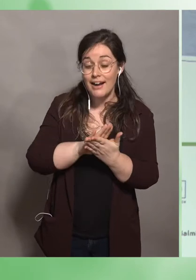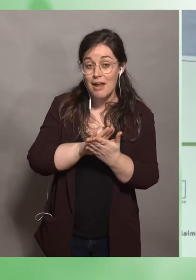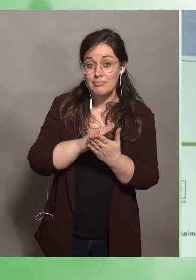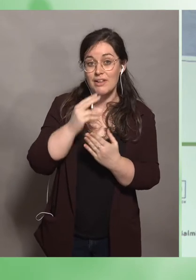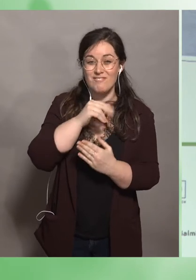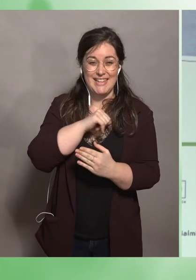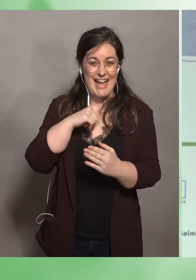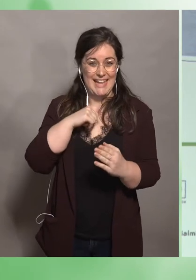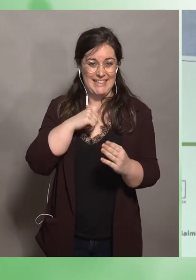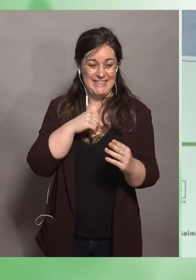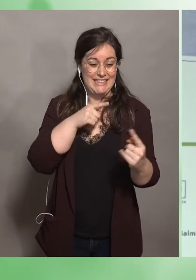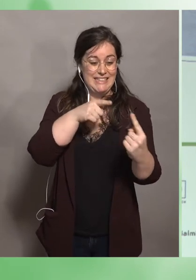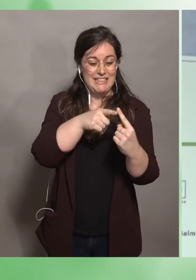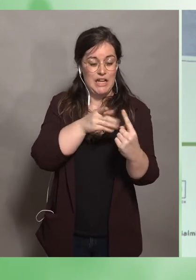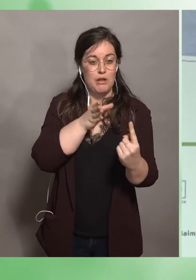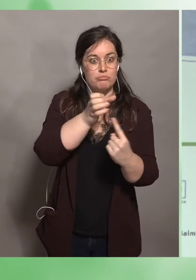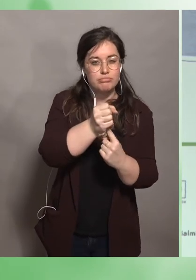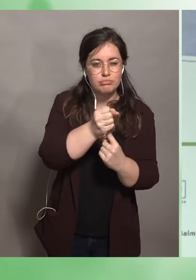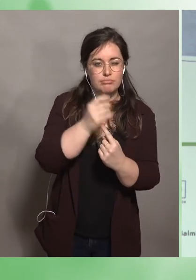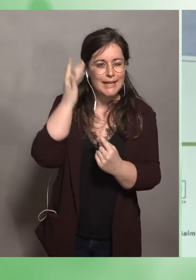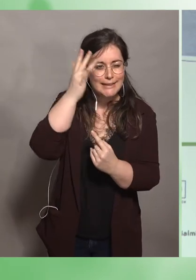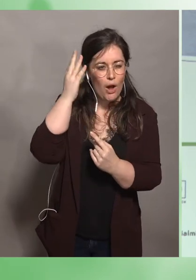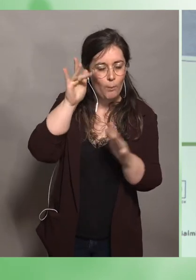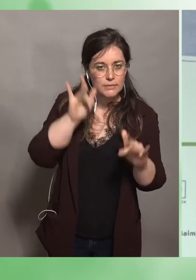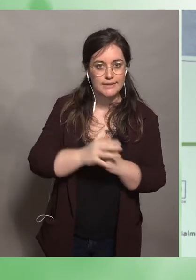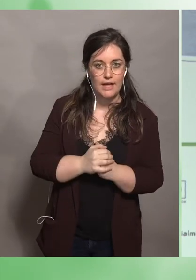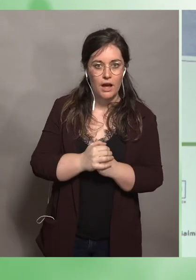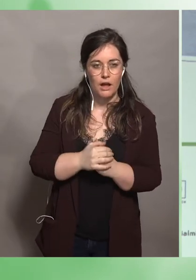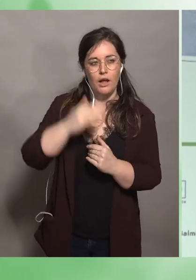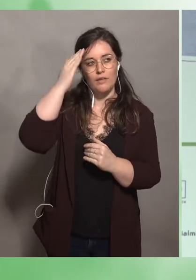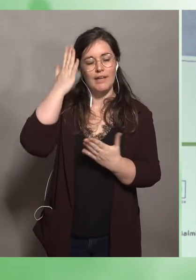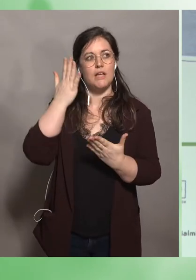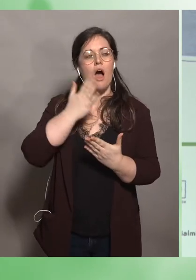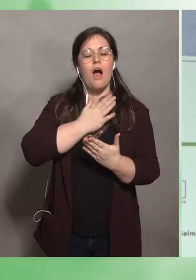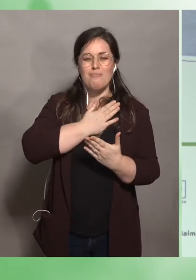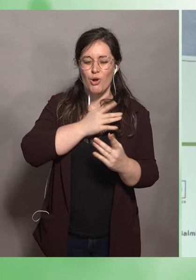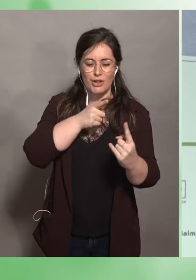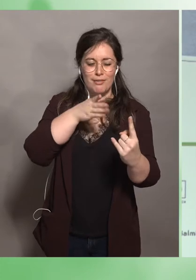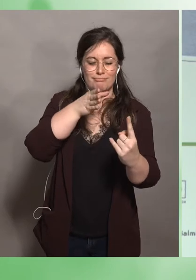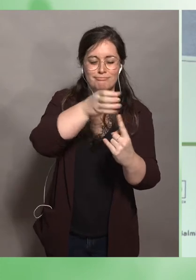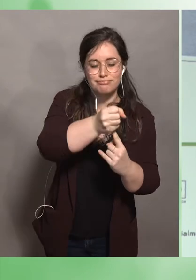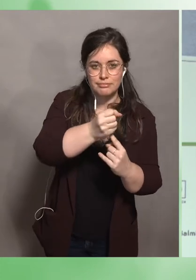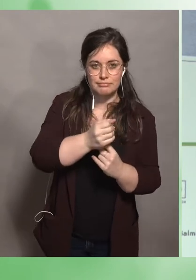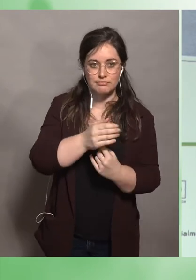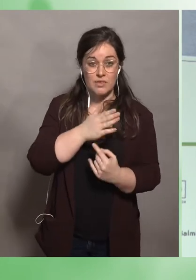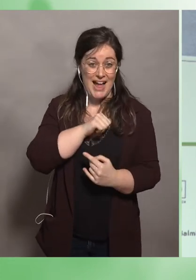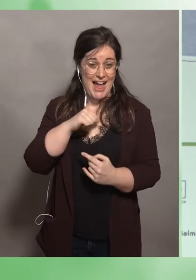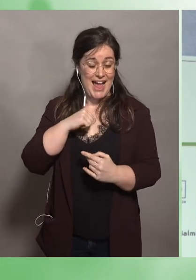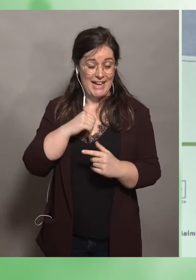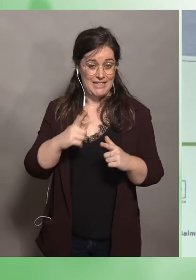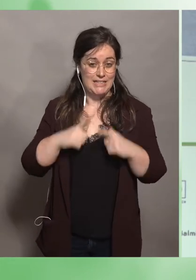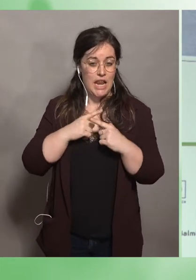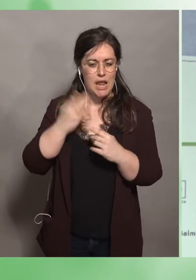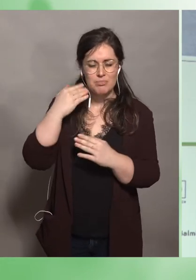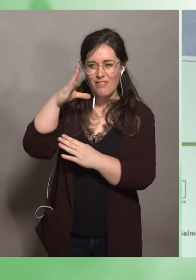Ziel setzt, wenn man eine Vision hat und wenn man einen Traum hat. Wenn man weiß, dass man etwas erreichen möchte. Das war das, was ich erlebt habe in der Rehabilitation. Habe ich